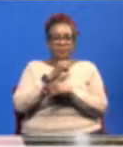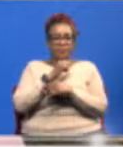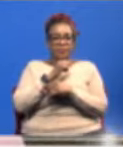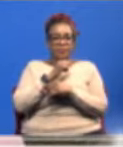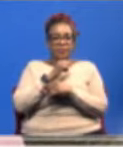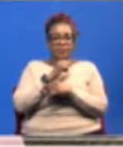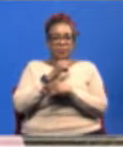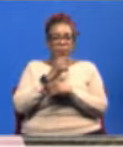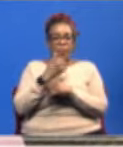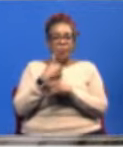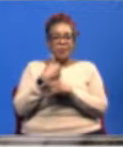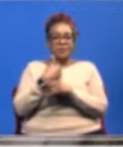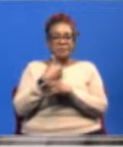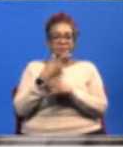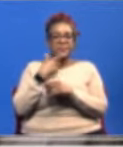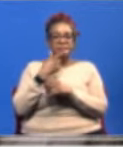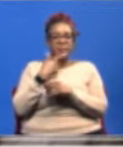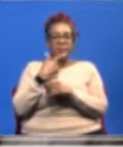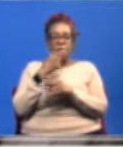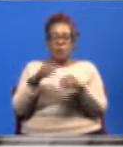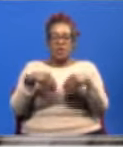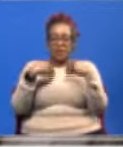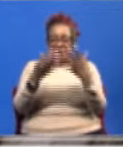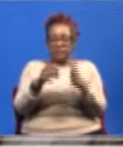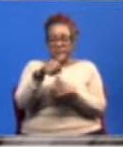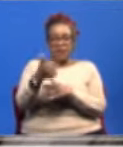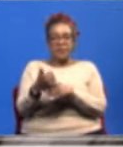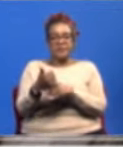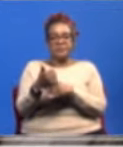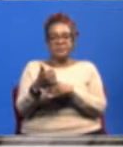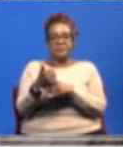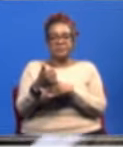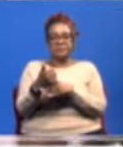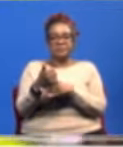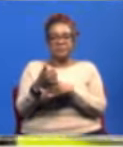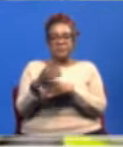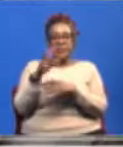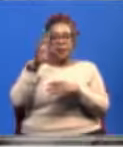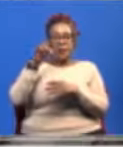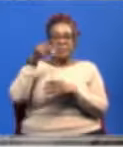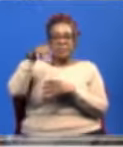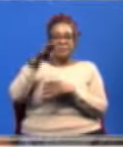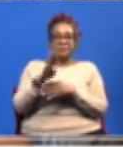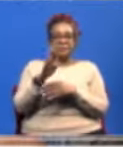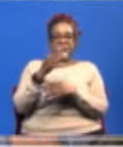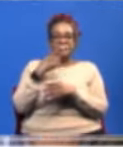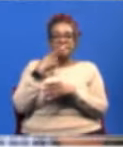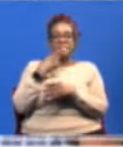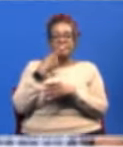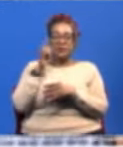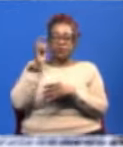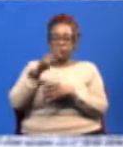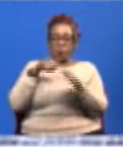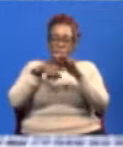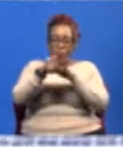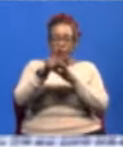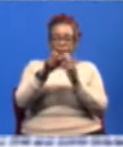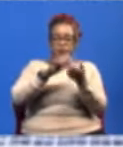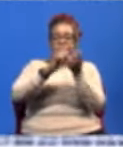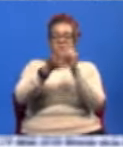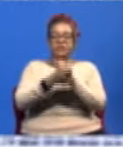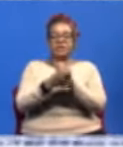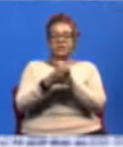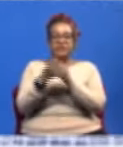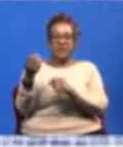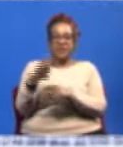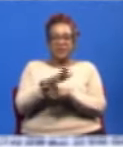a top dressing fertilizer. NCPB imeshauri wakulima walioathirika kutembelea magala yao ili kubadilishiwa mbolea,